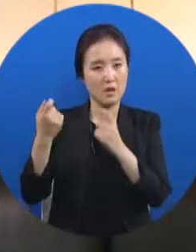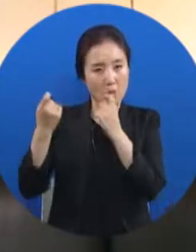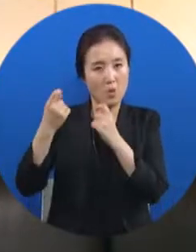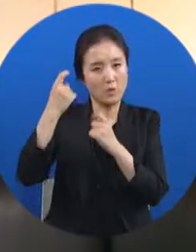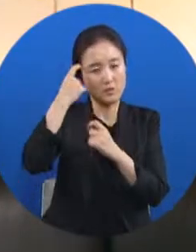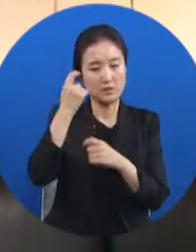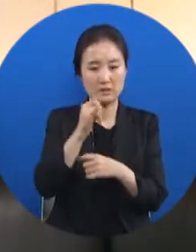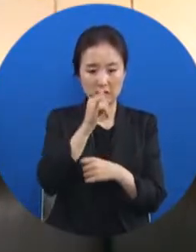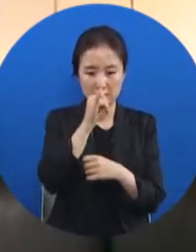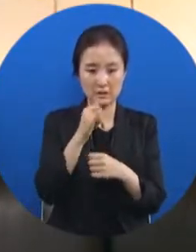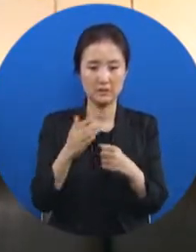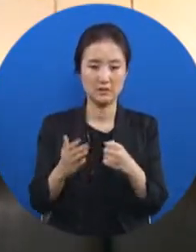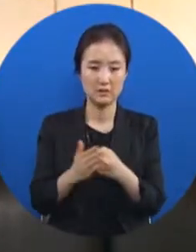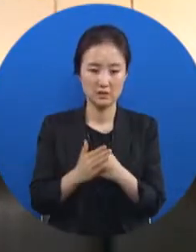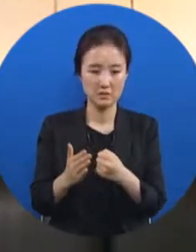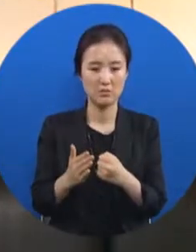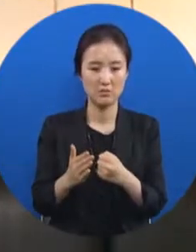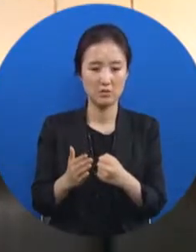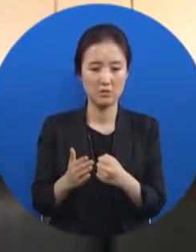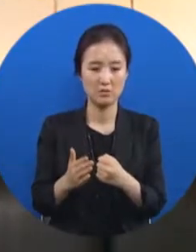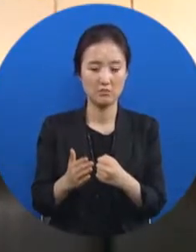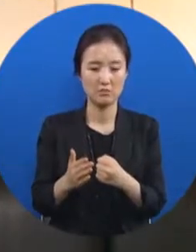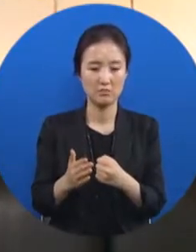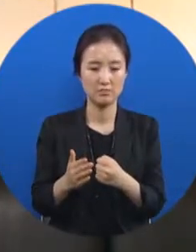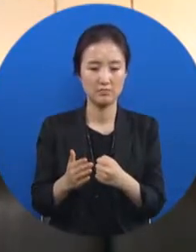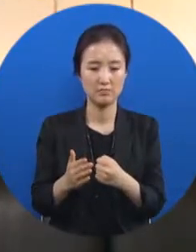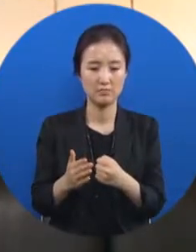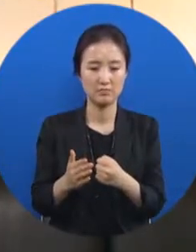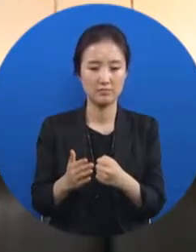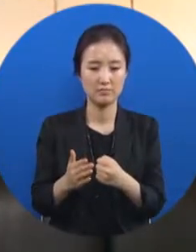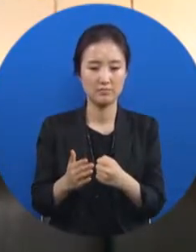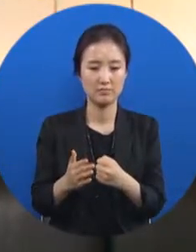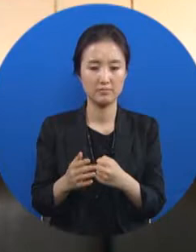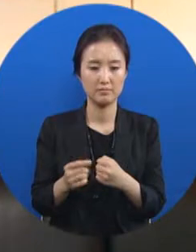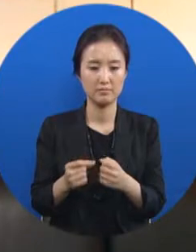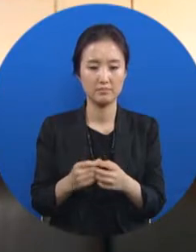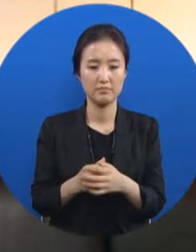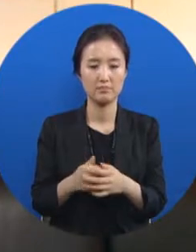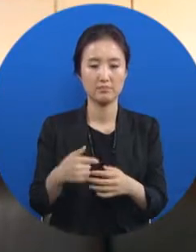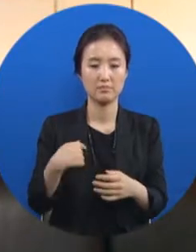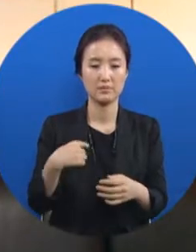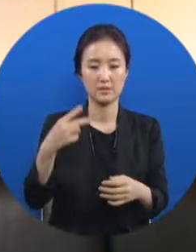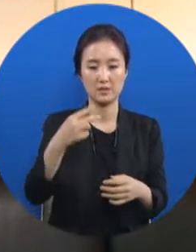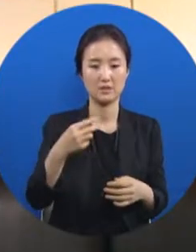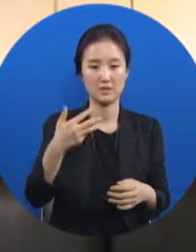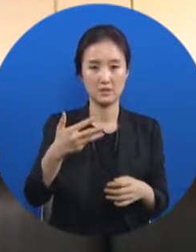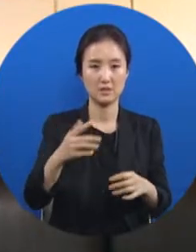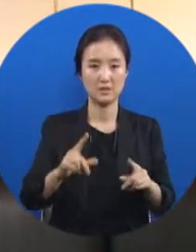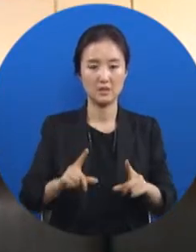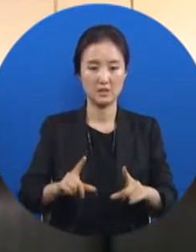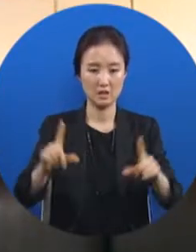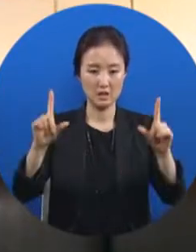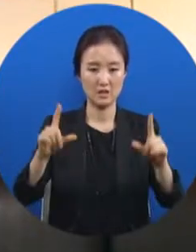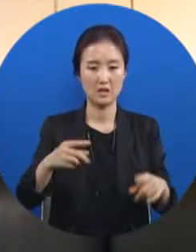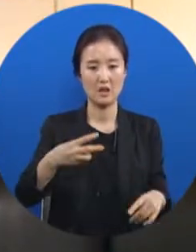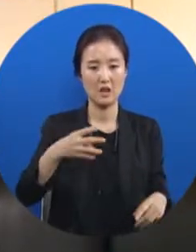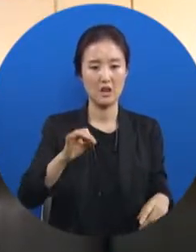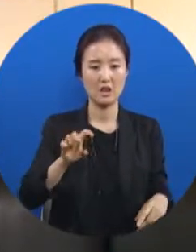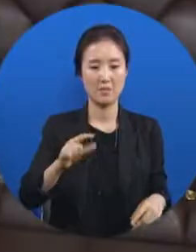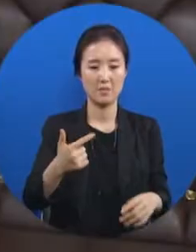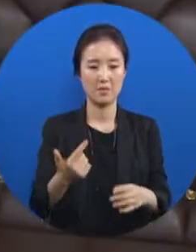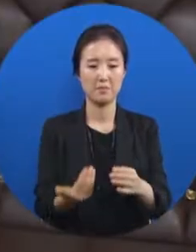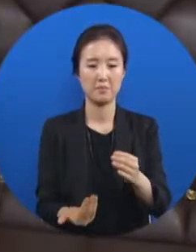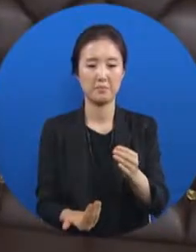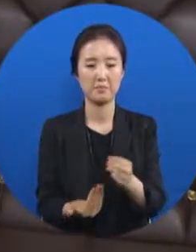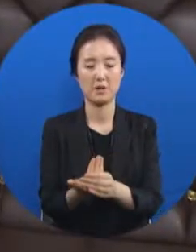보니까 그래 놓고서 이제 중고금도 못 넣고 있는데 2008년도에 리먼 브라더스가 딱 터진 거죠. 이건